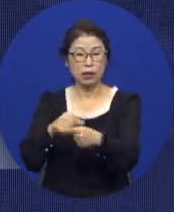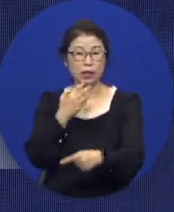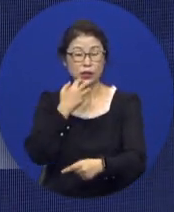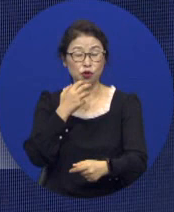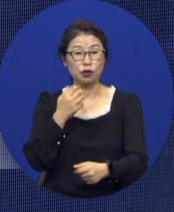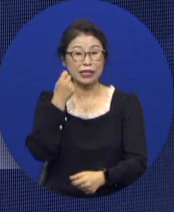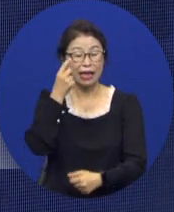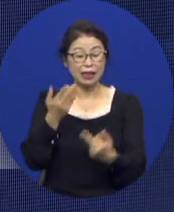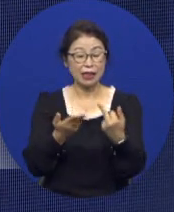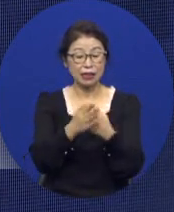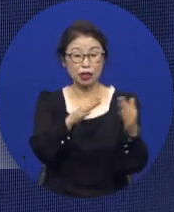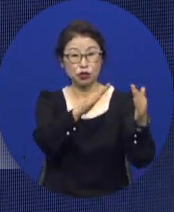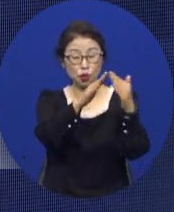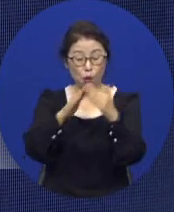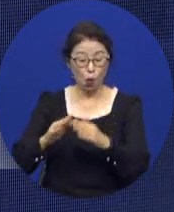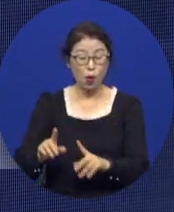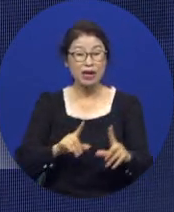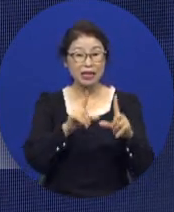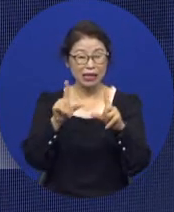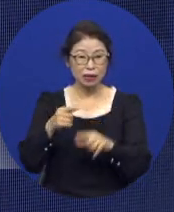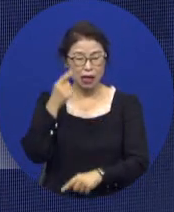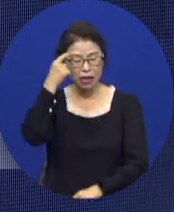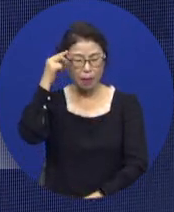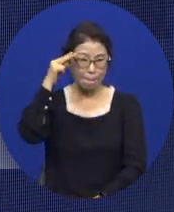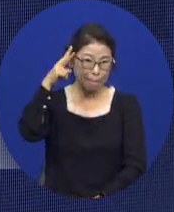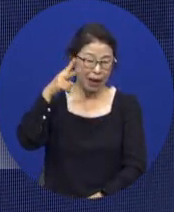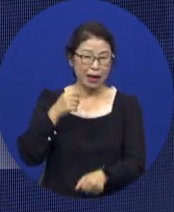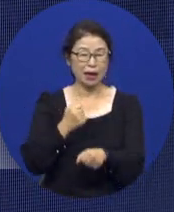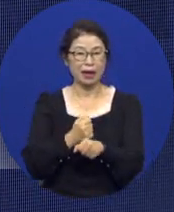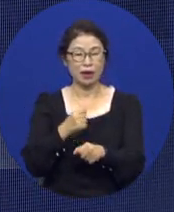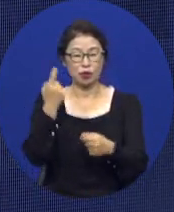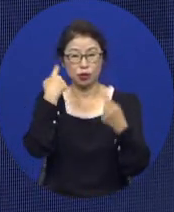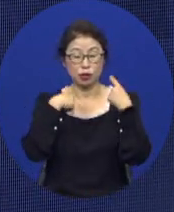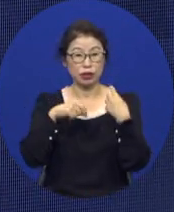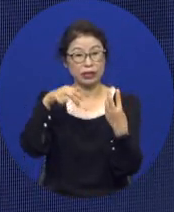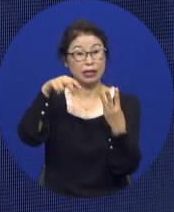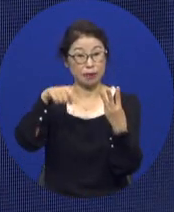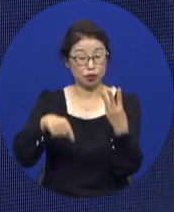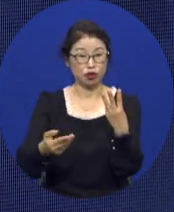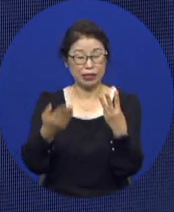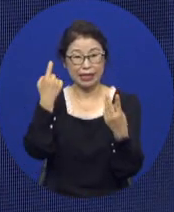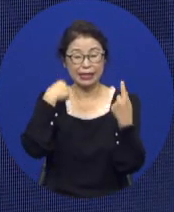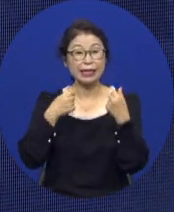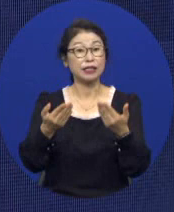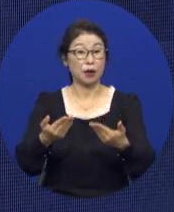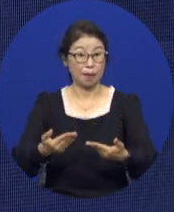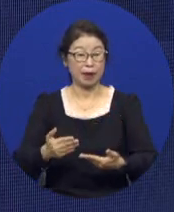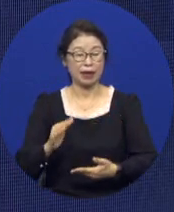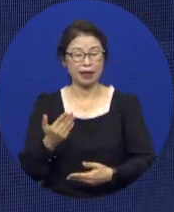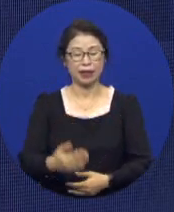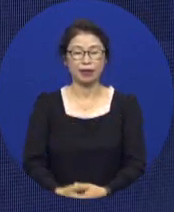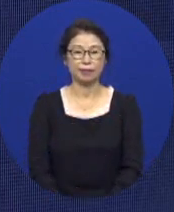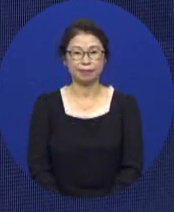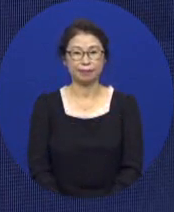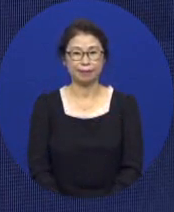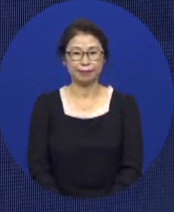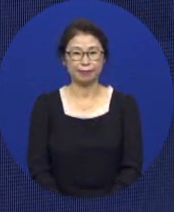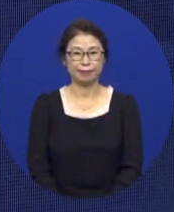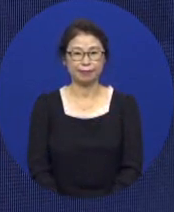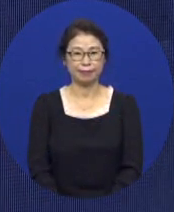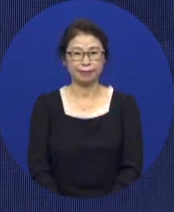서울에서 제주 한달살이를 하러 온 피해자는 이마가 찢어지는 등 전치 3조 이상의 상처를 입은 것으로 알려졌습니다